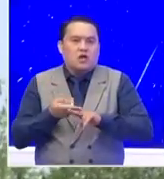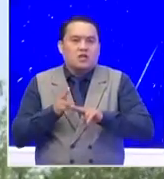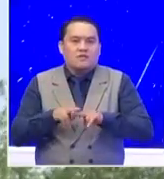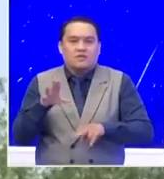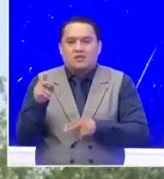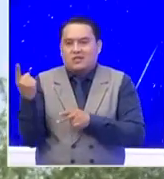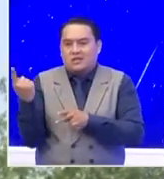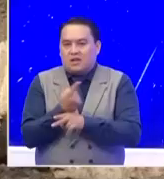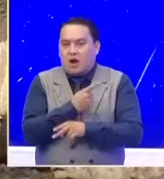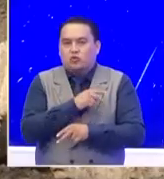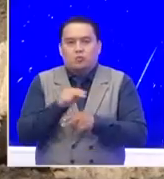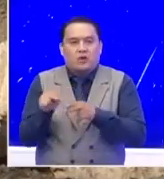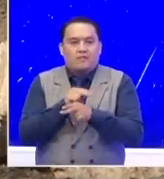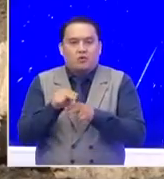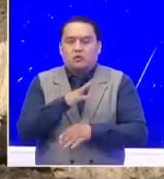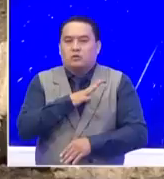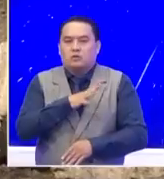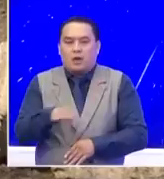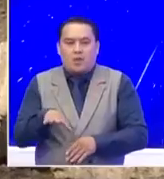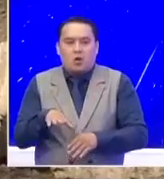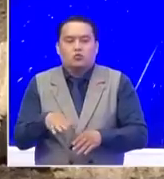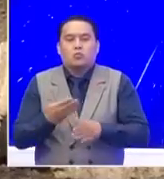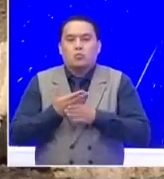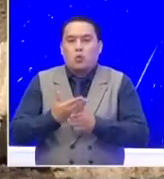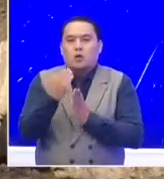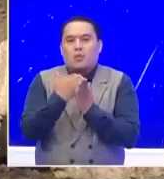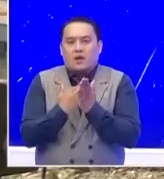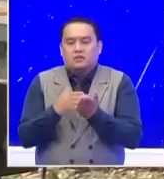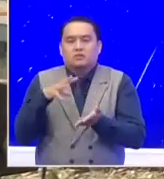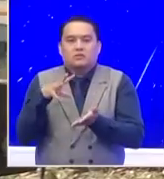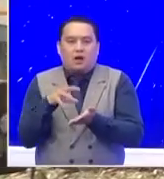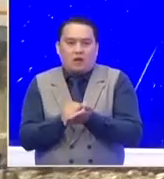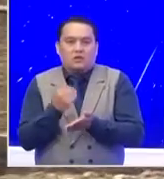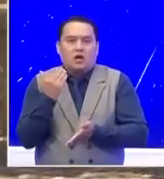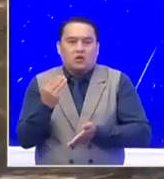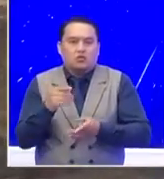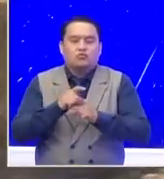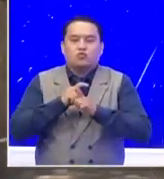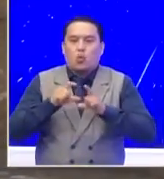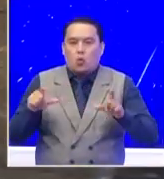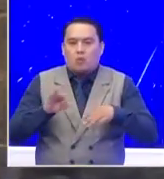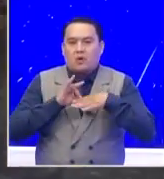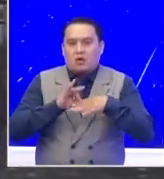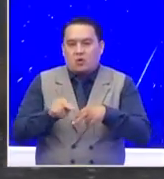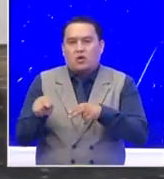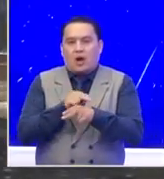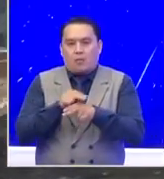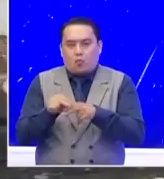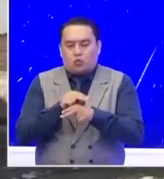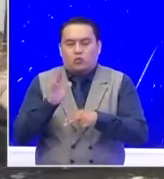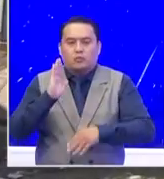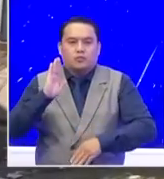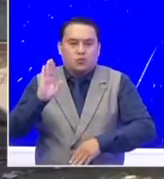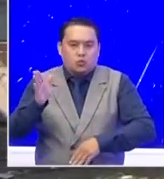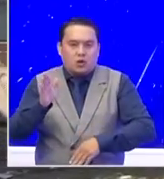в ней ни разу не проводился капитальный ремонт. И вот, благодаря программе «Дорожная карта занятости», учебное заведение пройдет полномасштабную